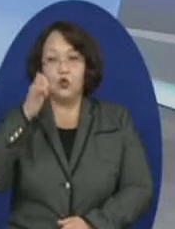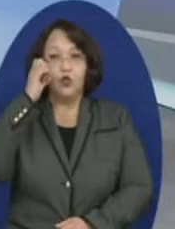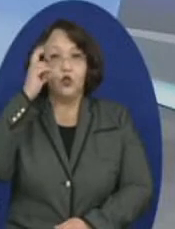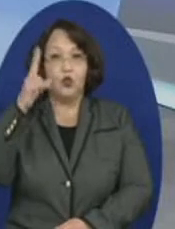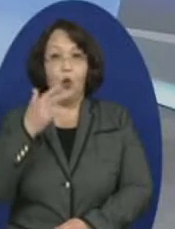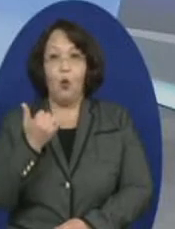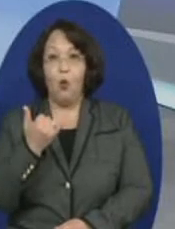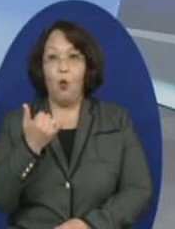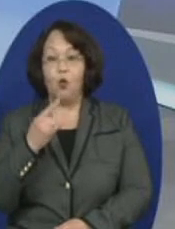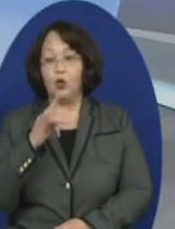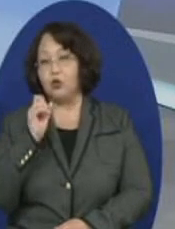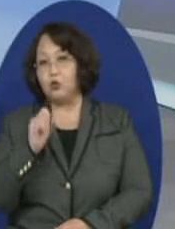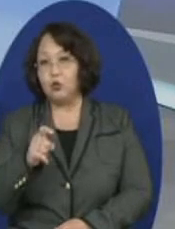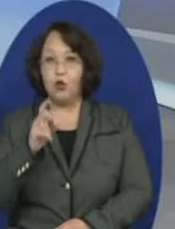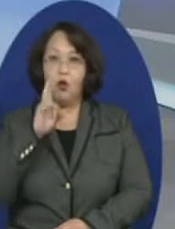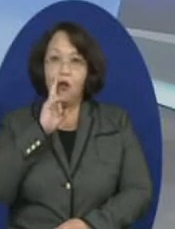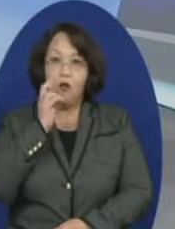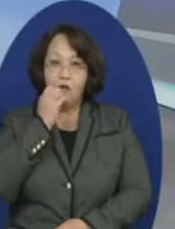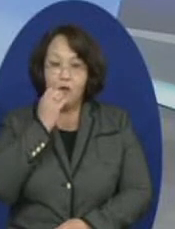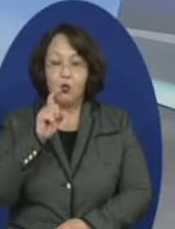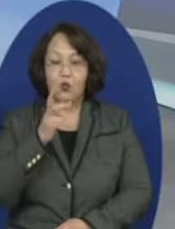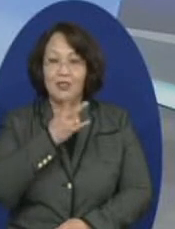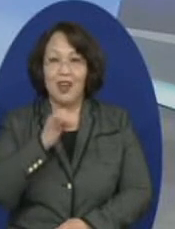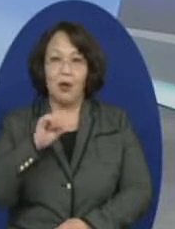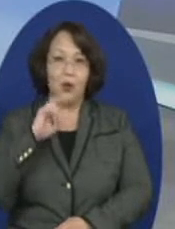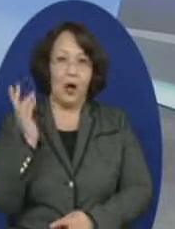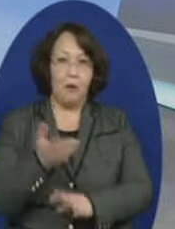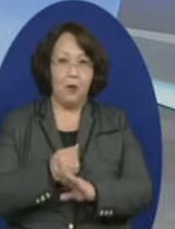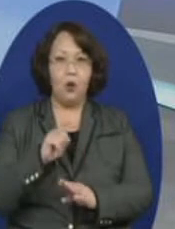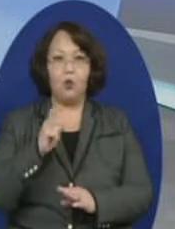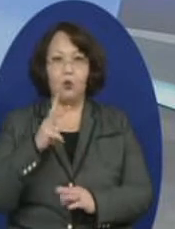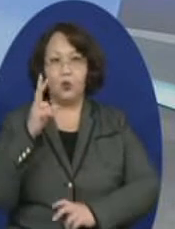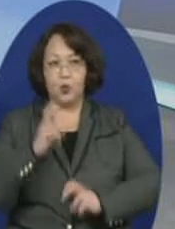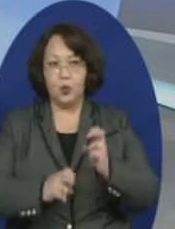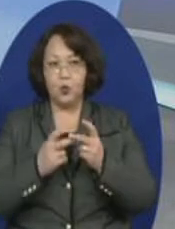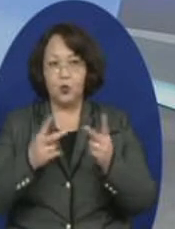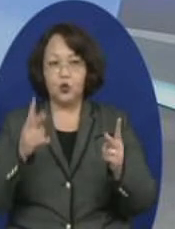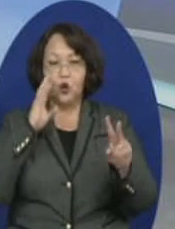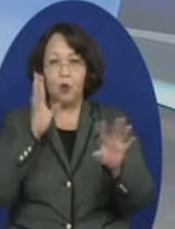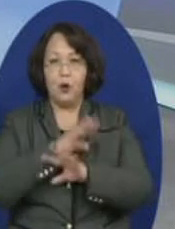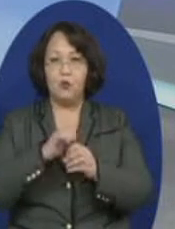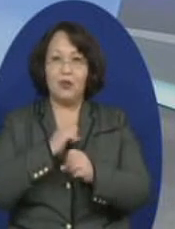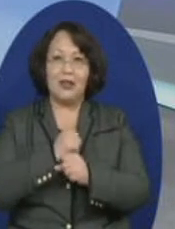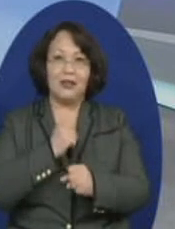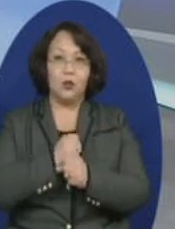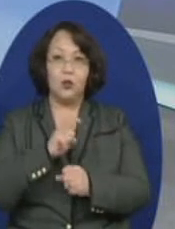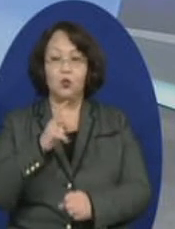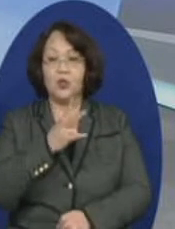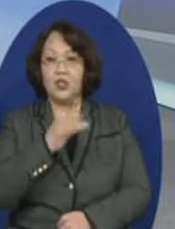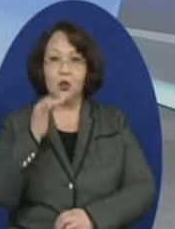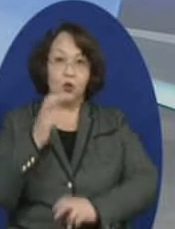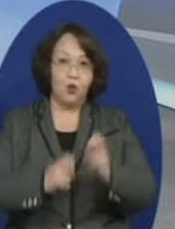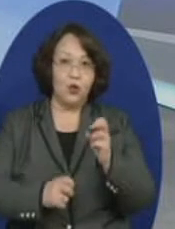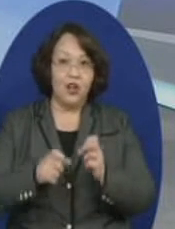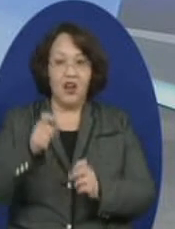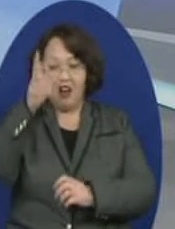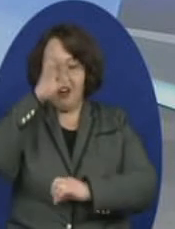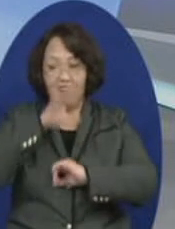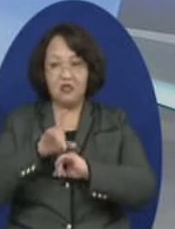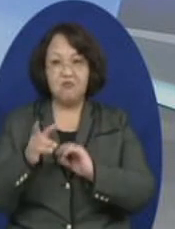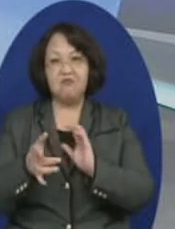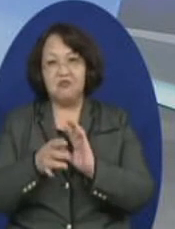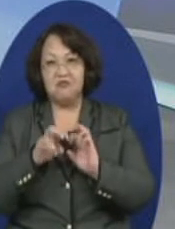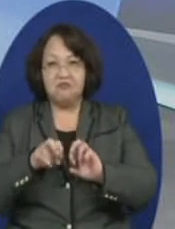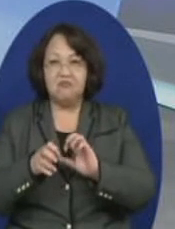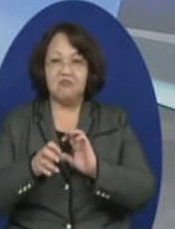Монгол улсын ерөнхийлөгч Ухнаагийн хөрсөх хүнсний хангамж аюулгүй байдлыг хүнс үйлдвэрлэдэг үндэсний хөтөлбөрийн хүрээнд хүнсний үйлдвэр, эрдэм шинжилгээ, судалгаа